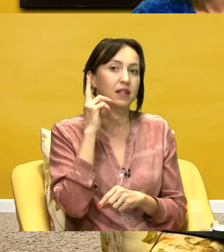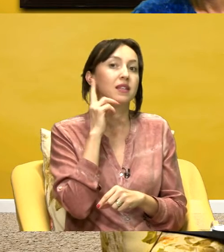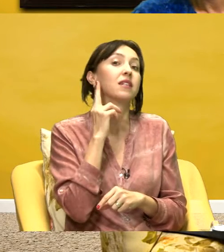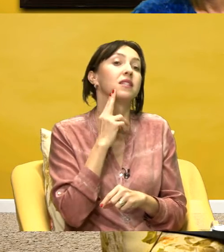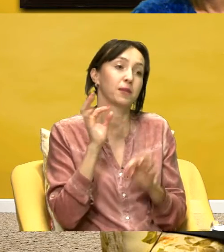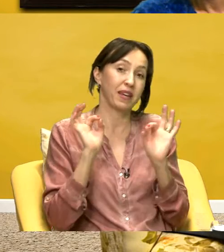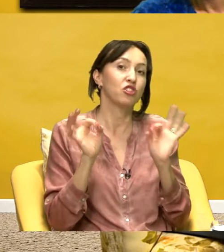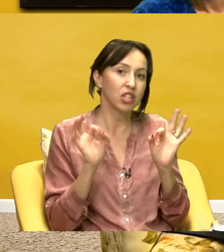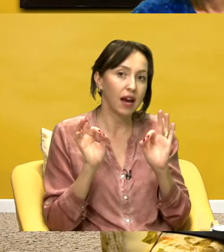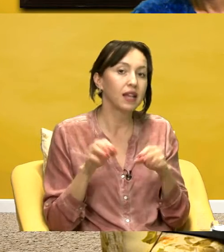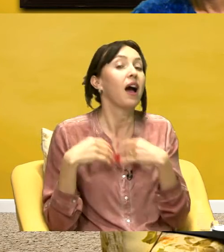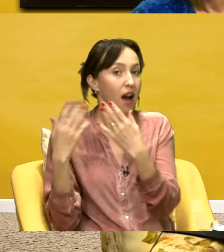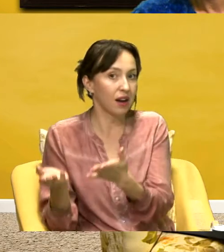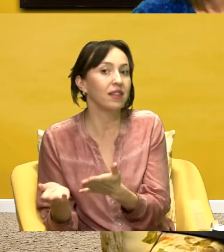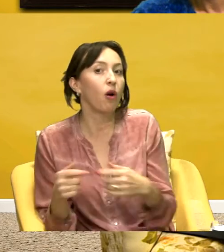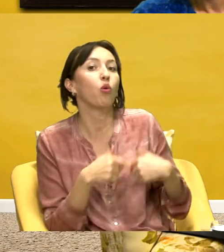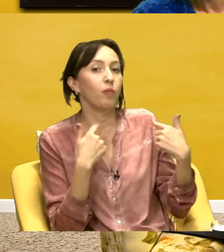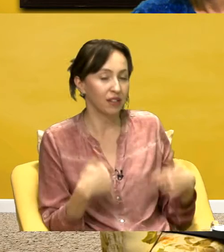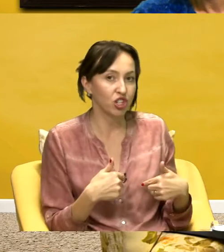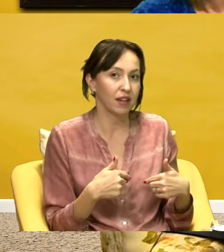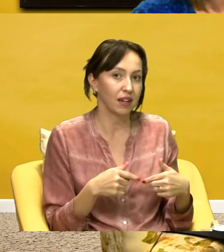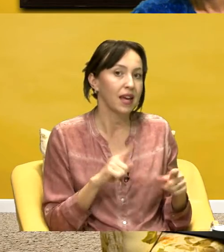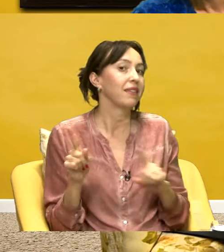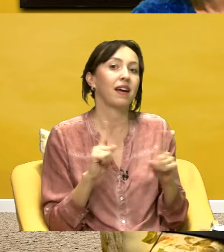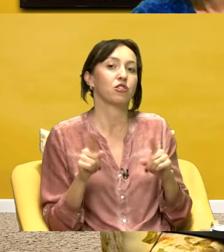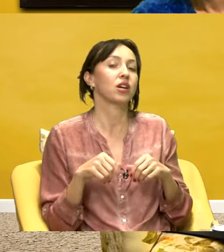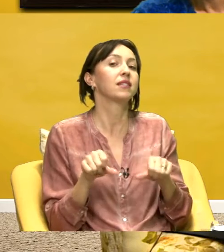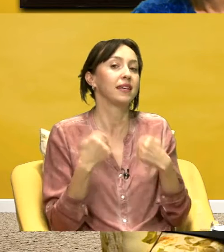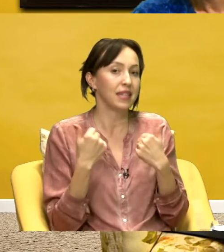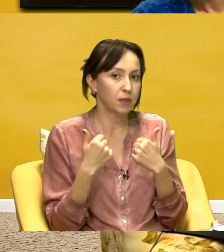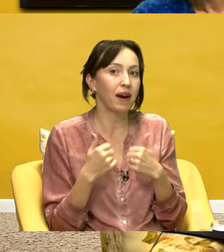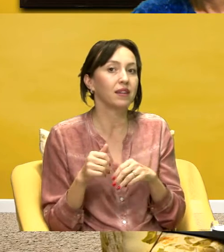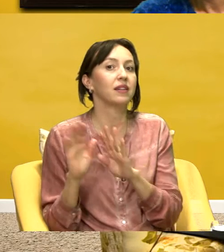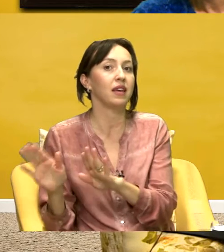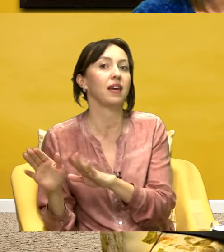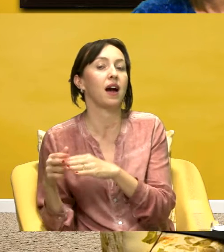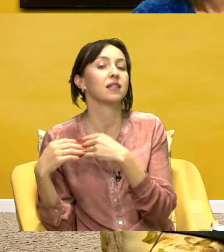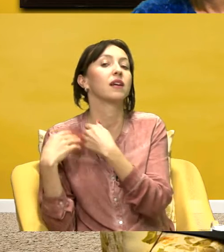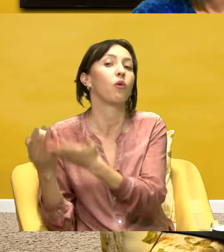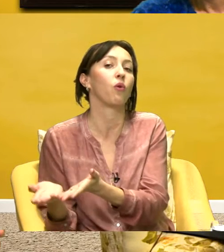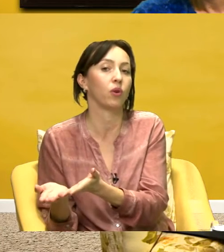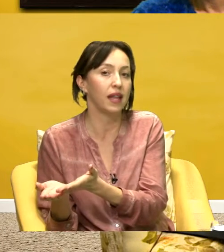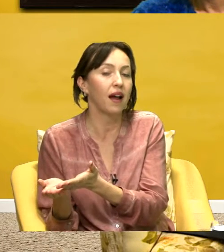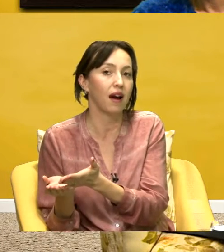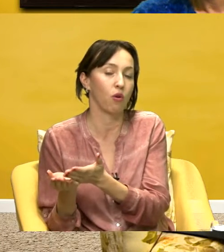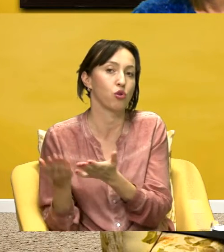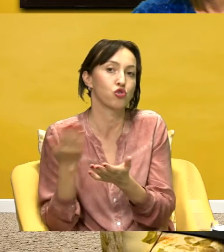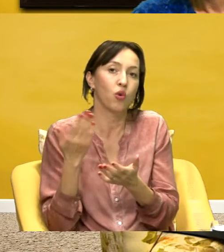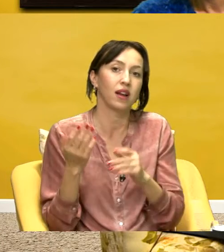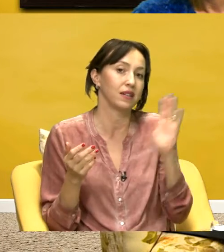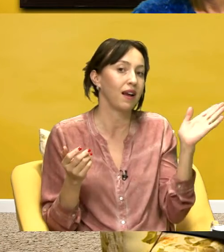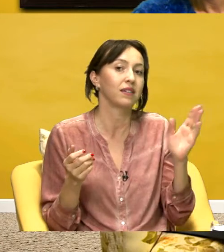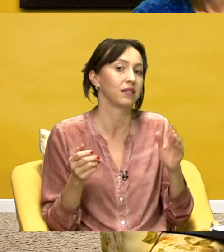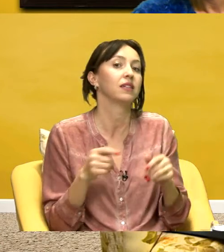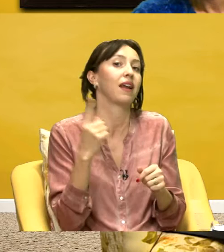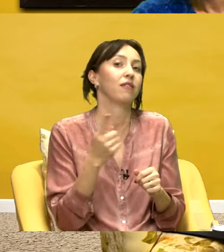copii special, ar da-o cu plăcere. Dar așa să se despartă de ea, să o dea la o